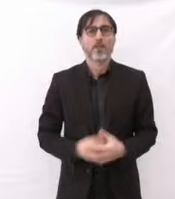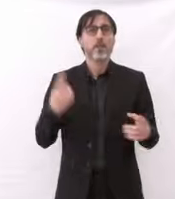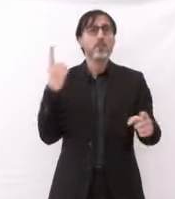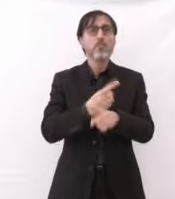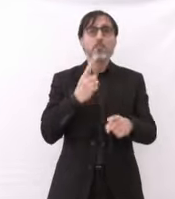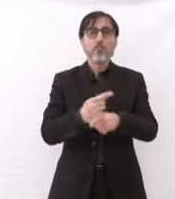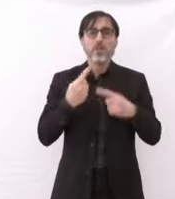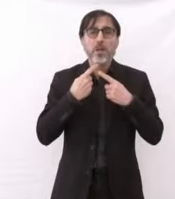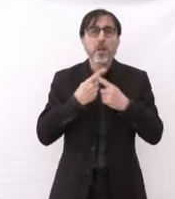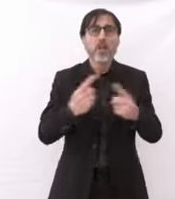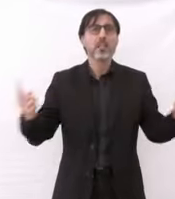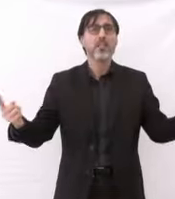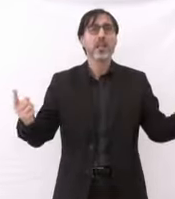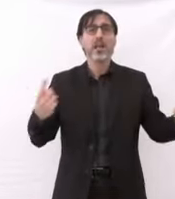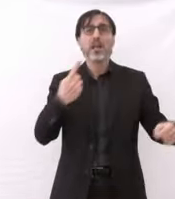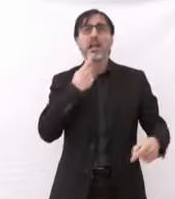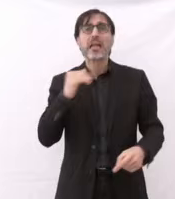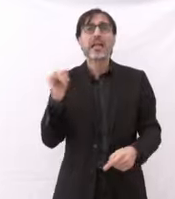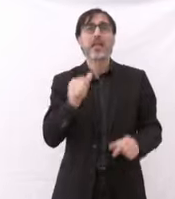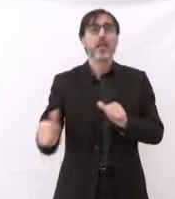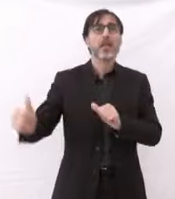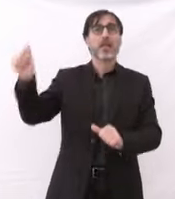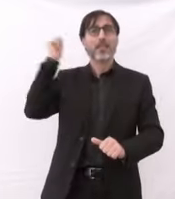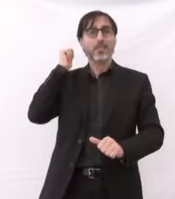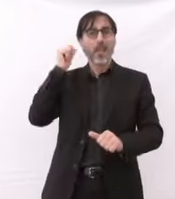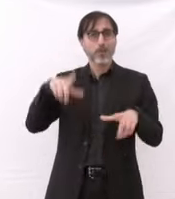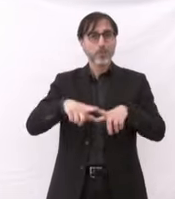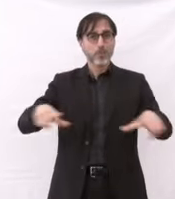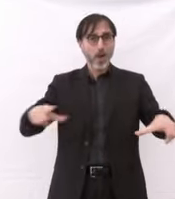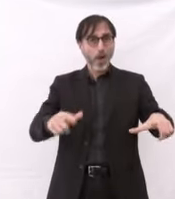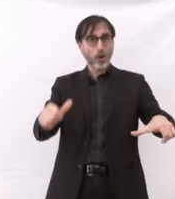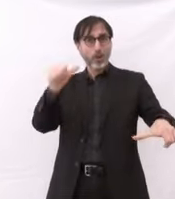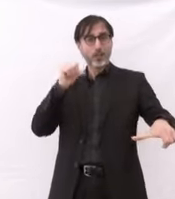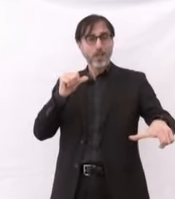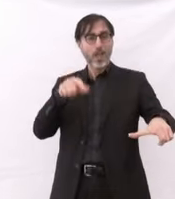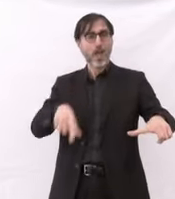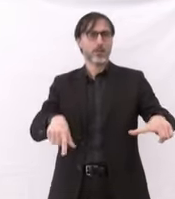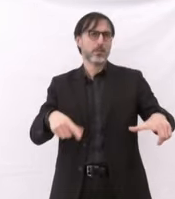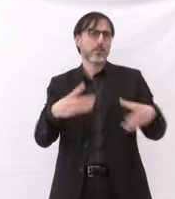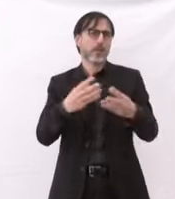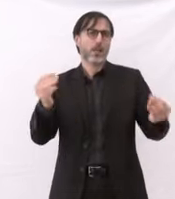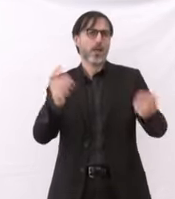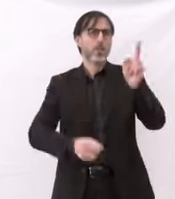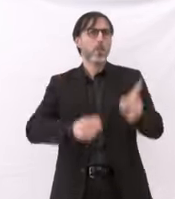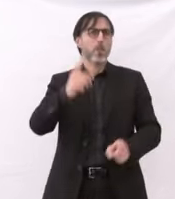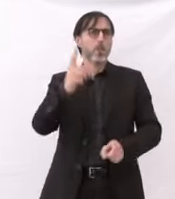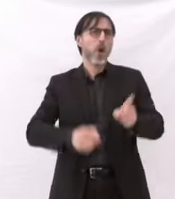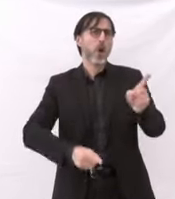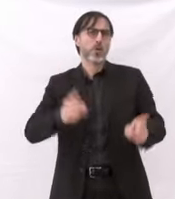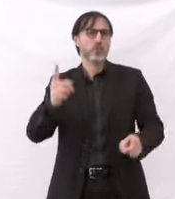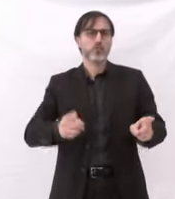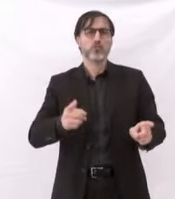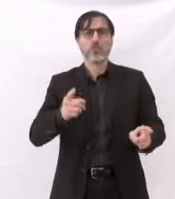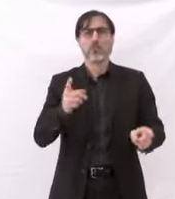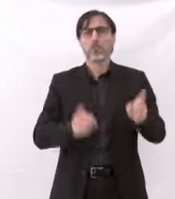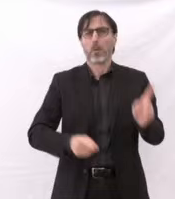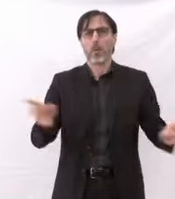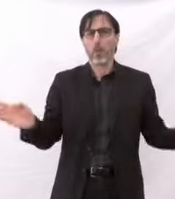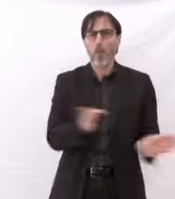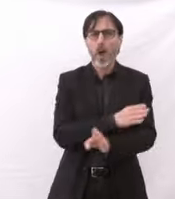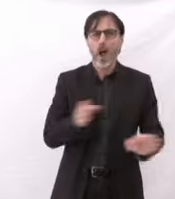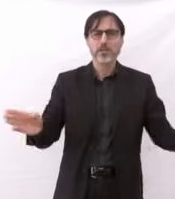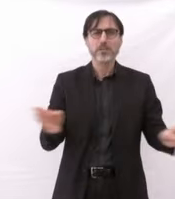Bisognerebbe dire a quelli che sono dietro il palco, molti sono politici trasversali,